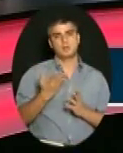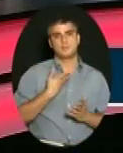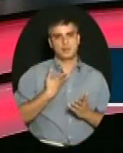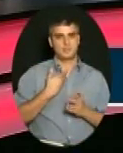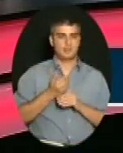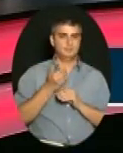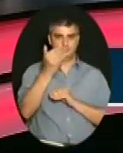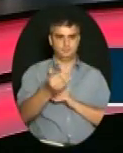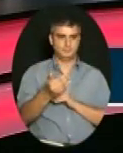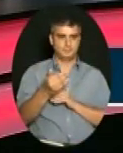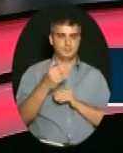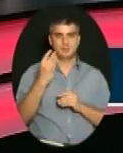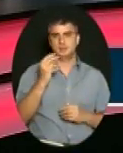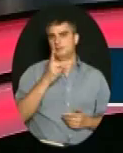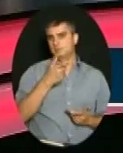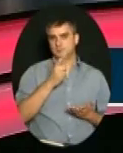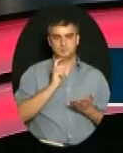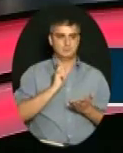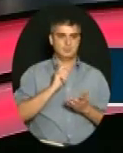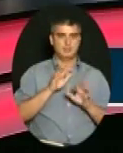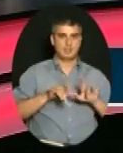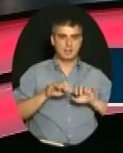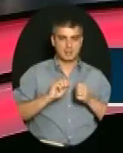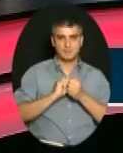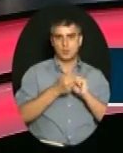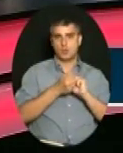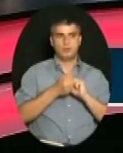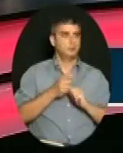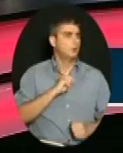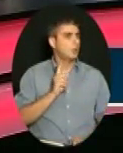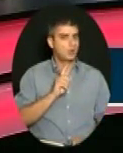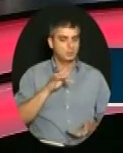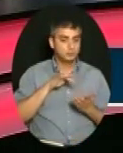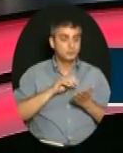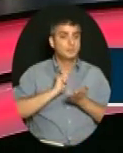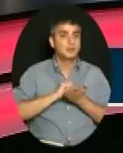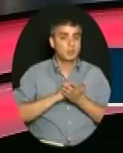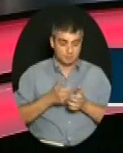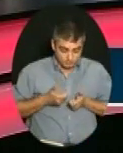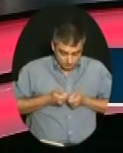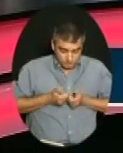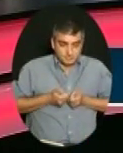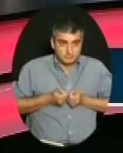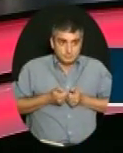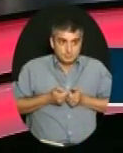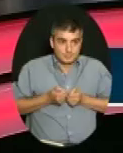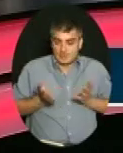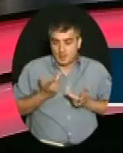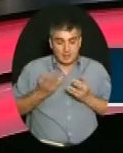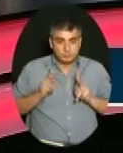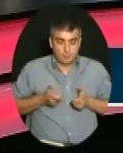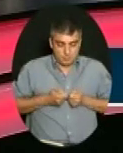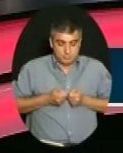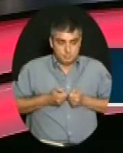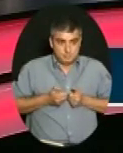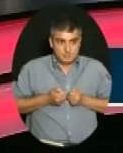את זה מכלי שני, על ידי קלדנים ועל ידי שדרים. לא, יושבים עיתונאים, מקלידים. כמה, מהר ככל שהם